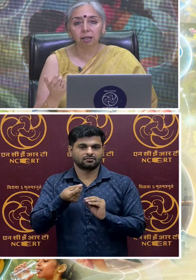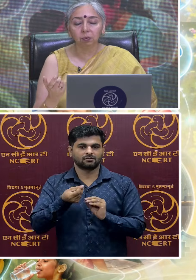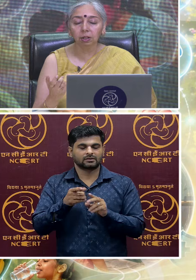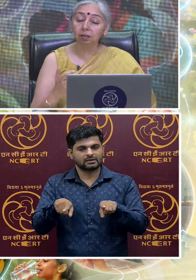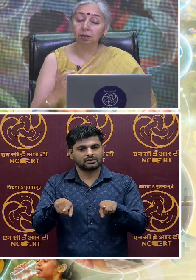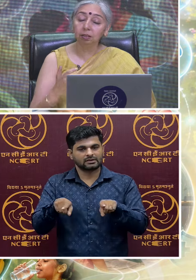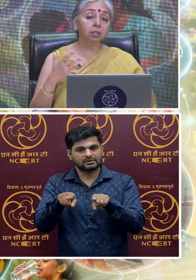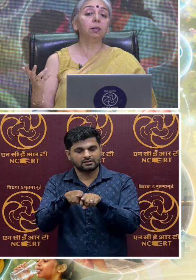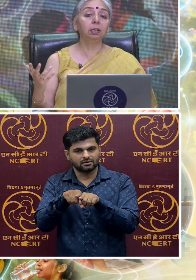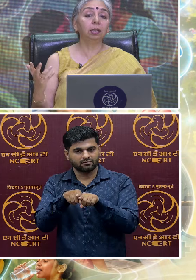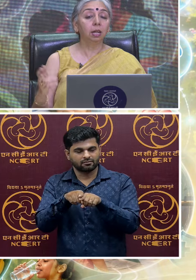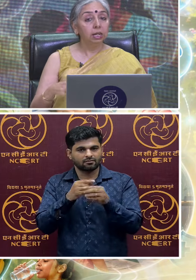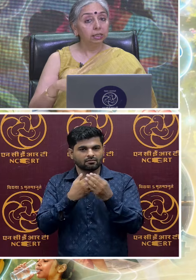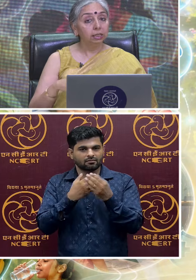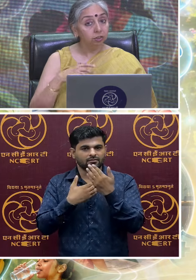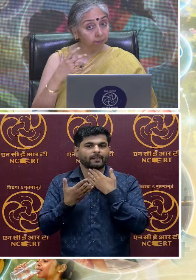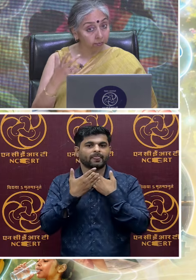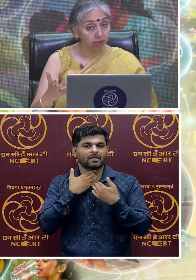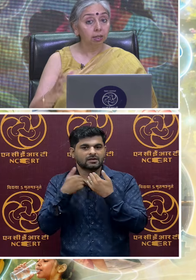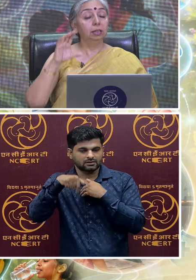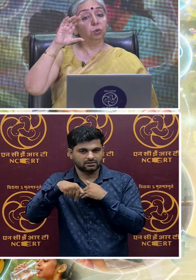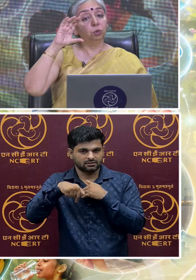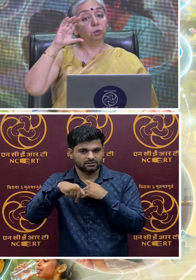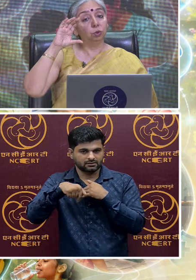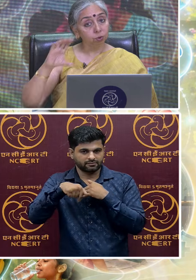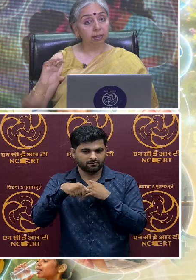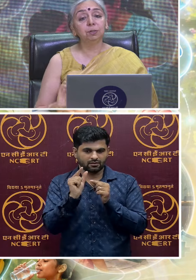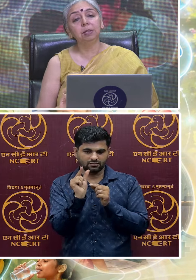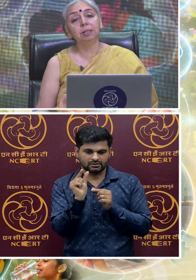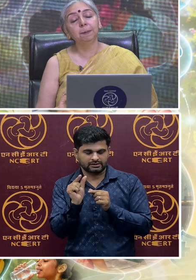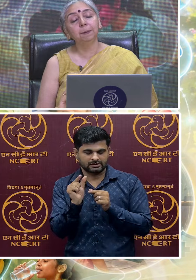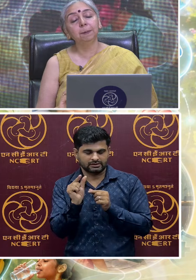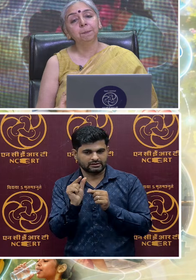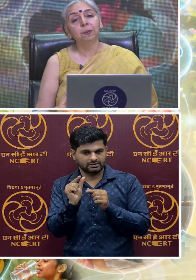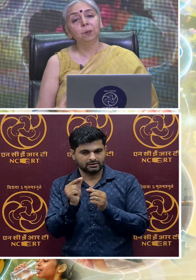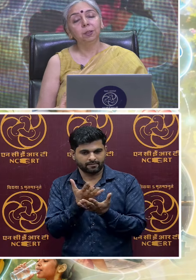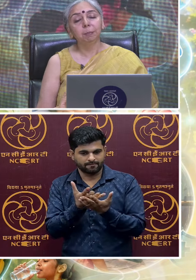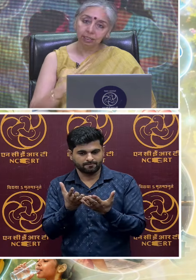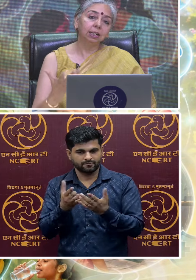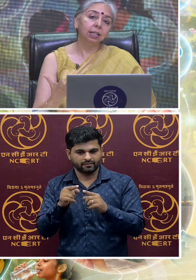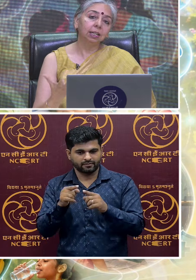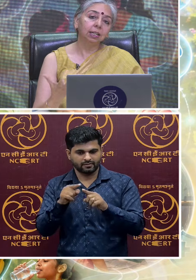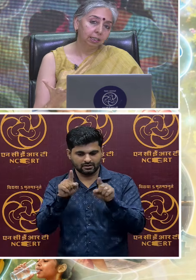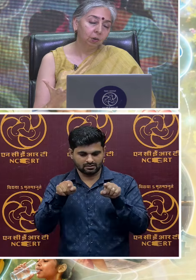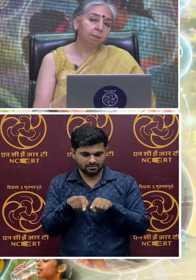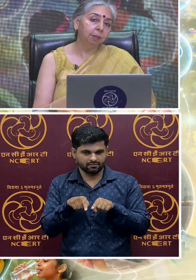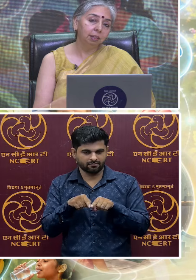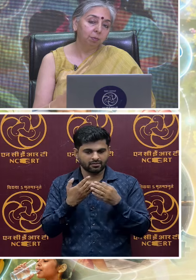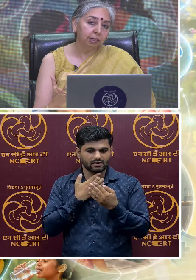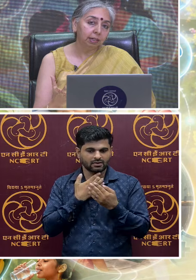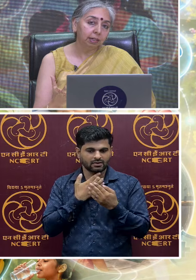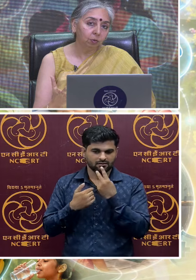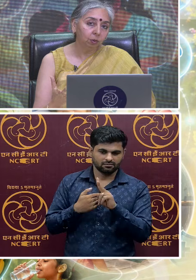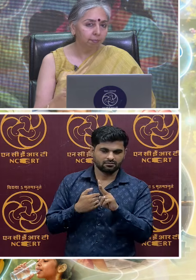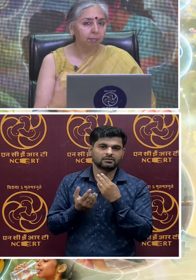बिल्कुल सही है, क्योंकि इतने स्वाद होते हैं, इतने चीप होते हैं, इतने छोटे छोटे पैकेट्स में मिलते हैं, तो मन करता है खाने का। और आप अगर